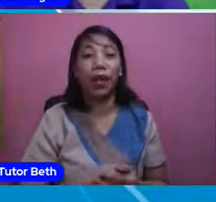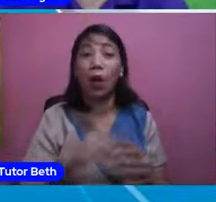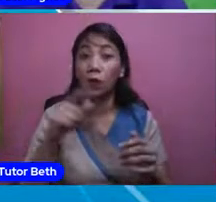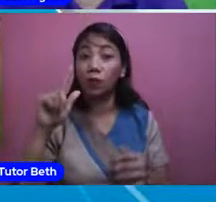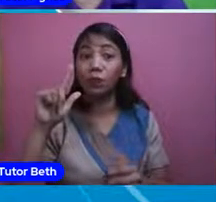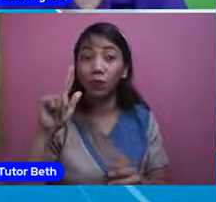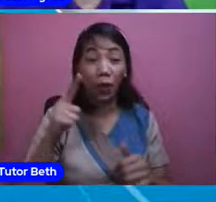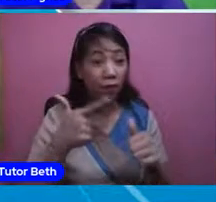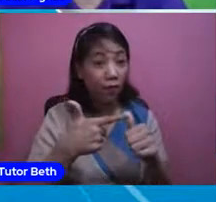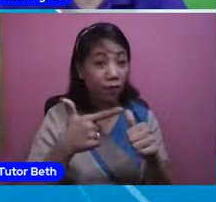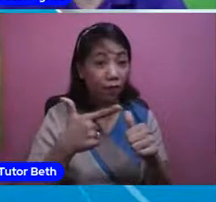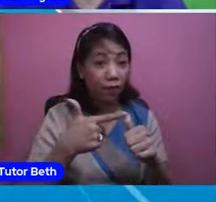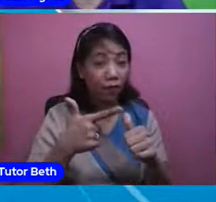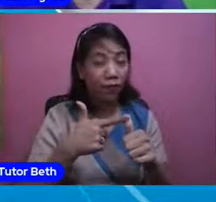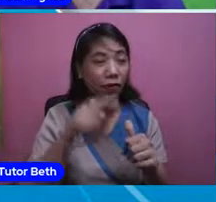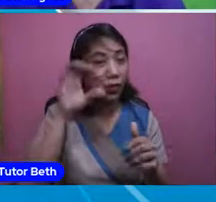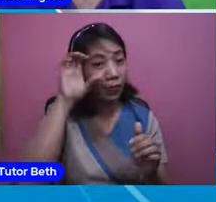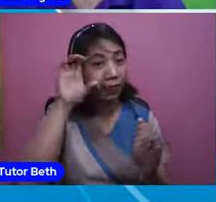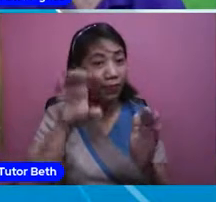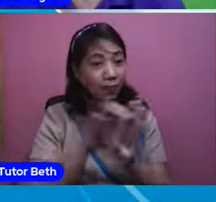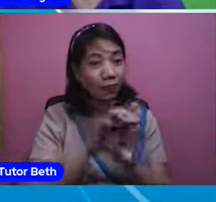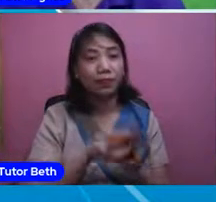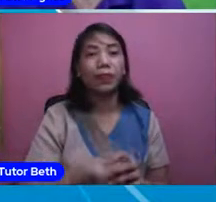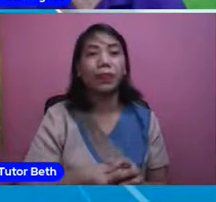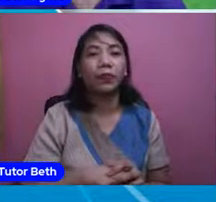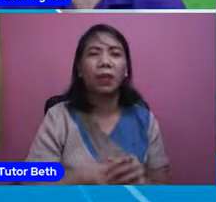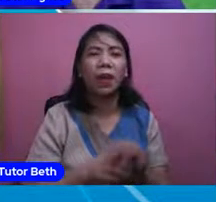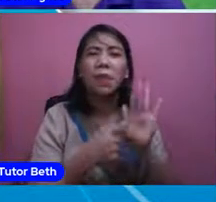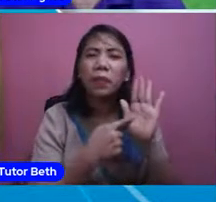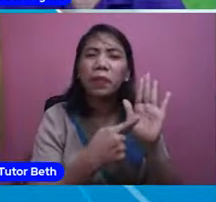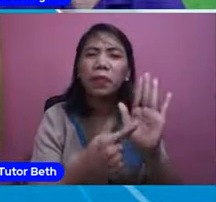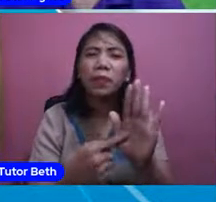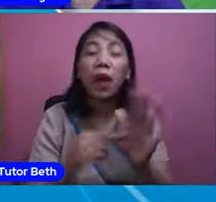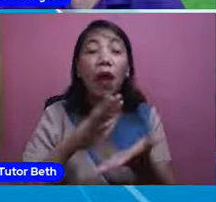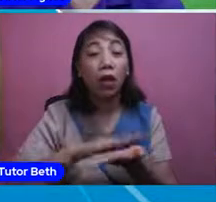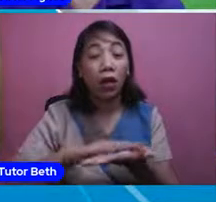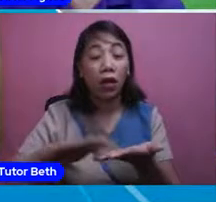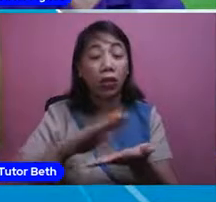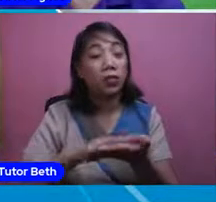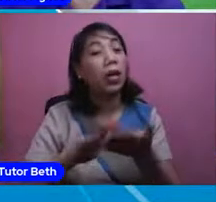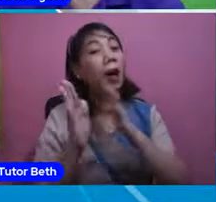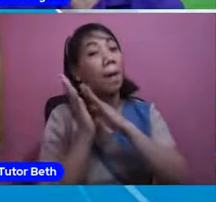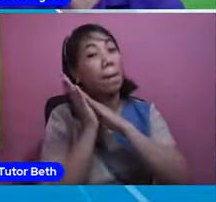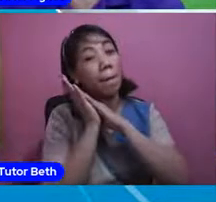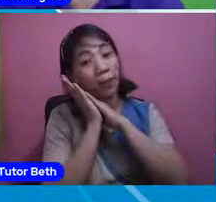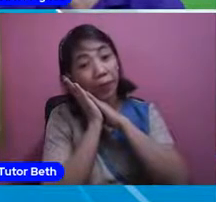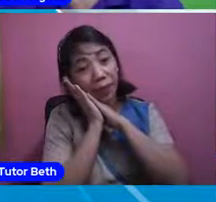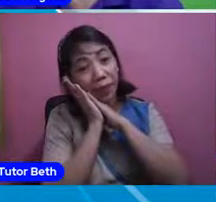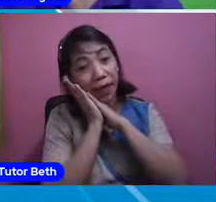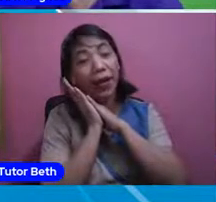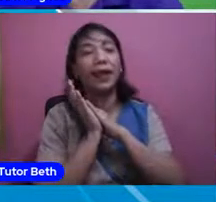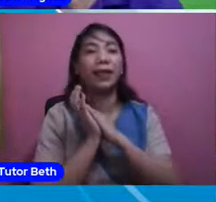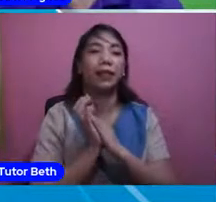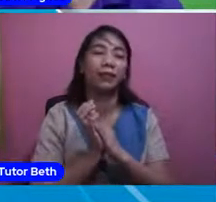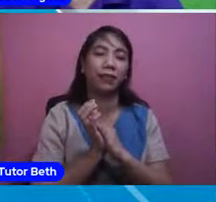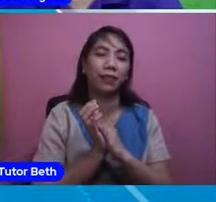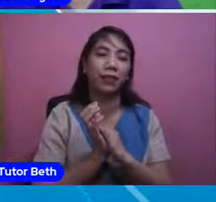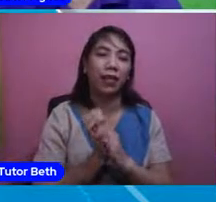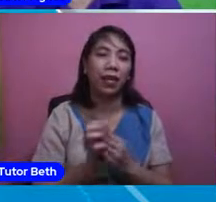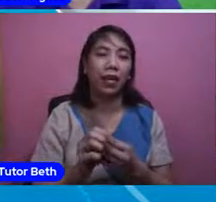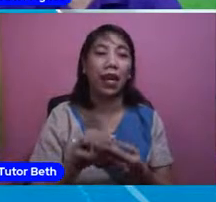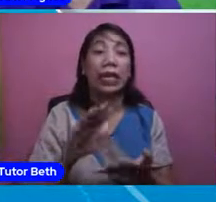unang larawan. O, pinapakitin dito si Alvin, nag-aayos na siyang mag-isa ng kanyang kama. Yung pinaghigaan niya,